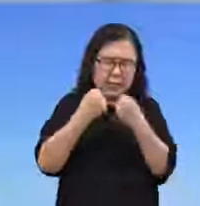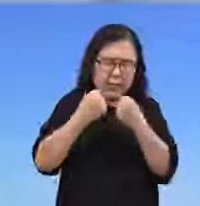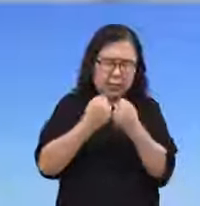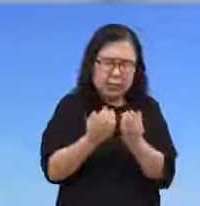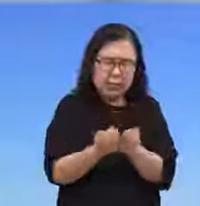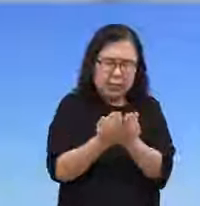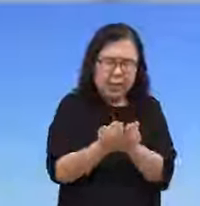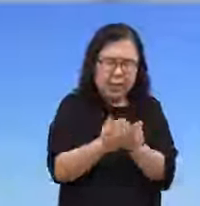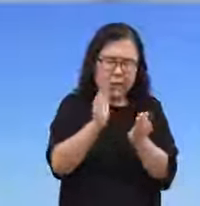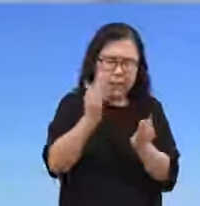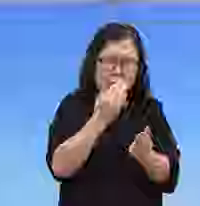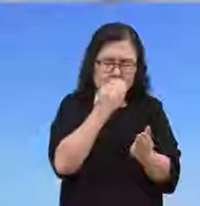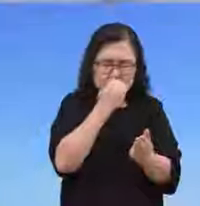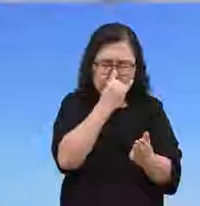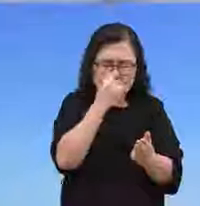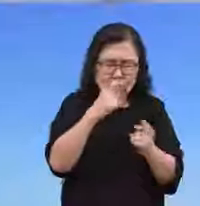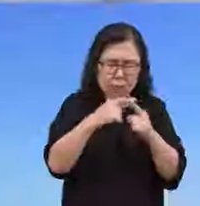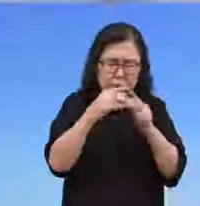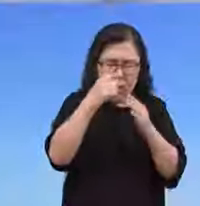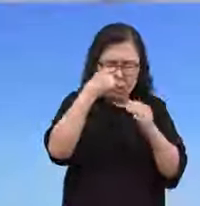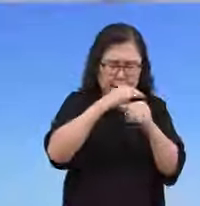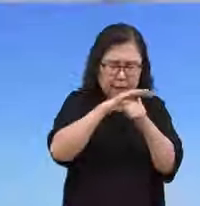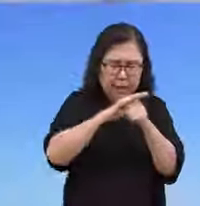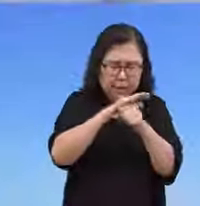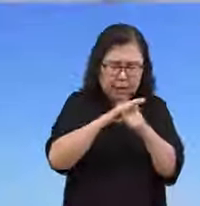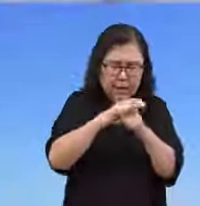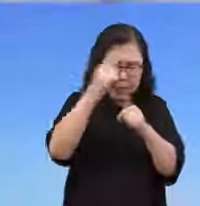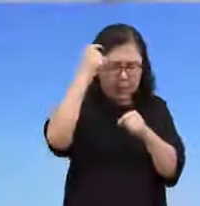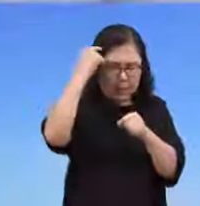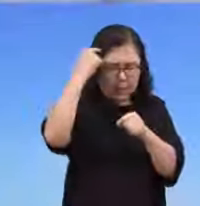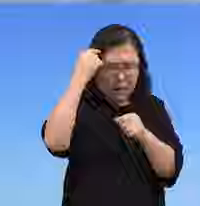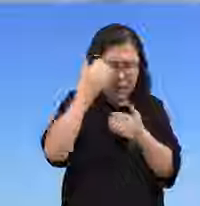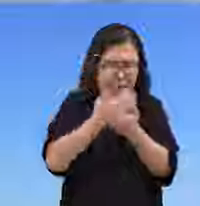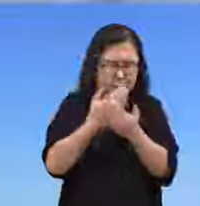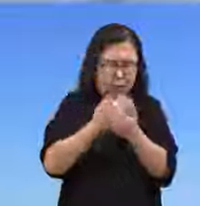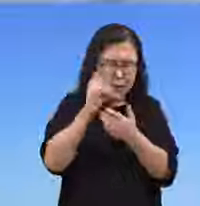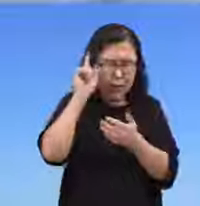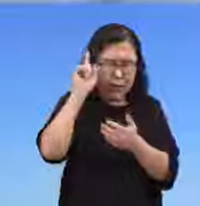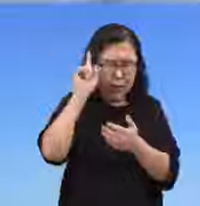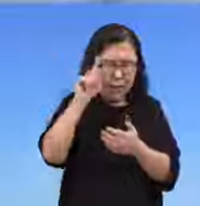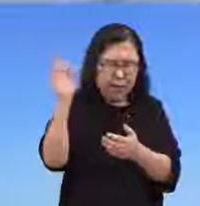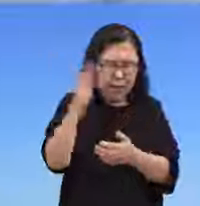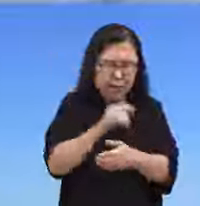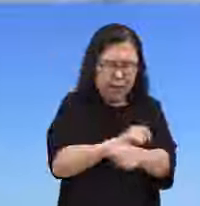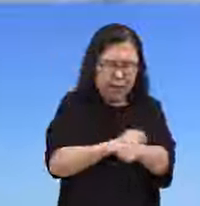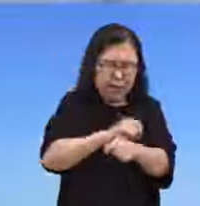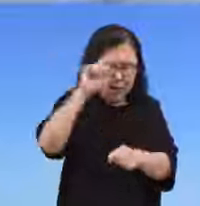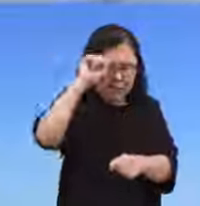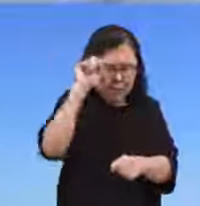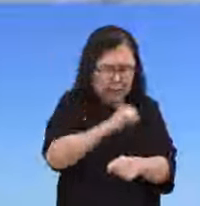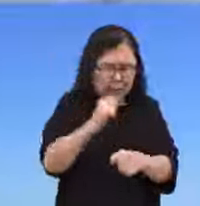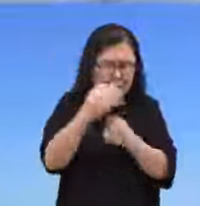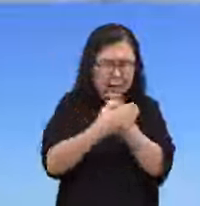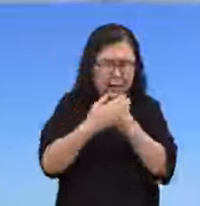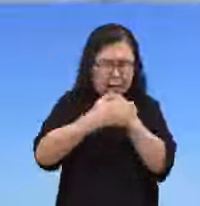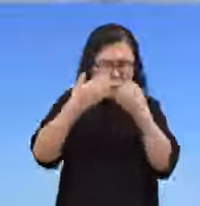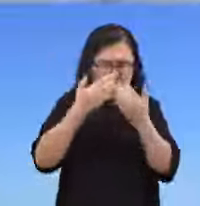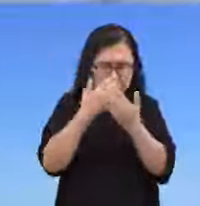되도록 이 교회를 불쌍히 여겨 주시옵소서. 내일부터 특별 새벽 부흥의 은혜 주셔서